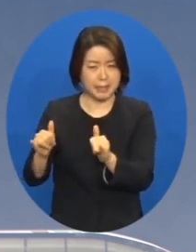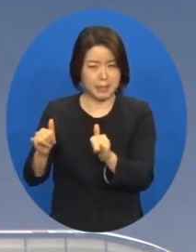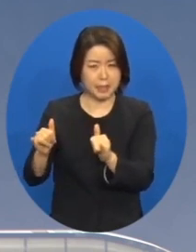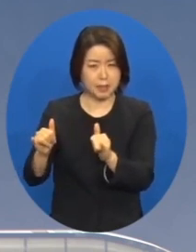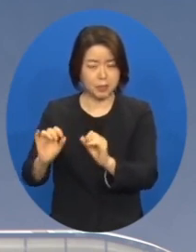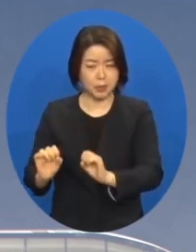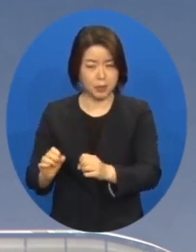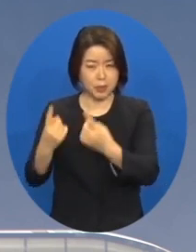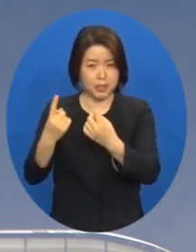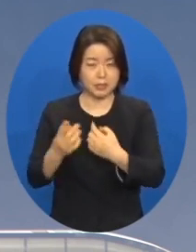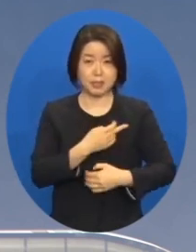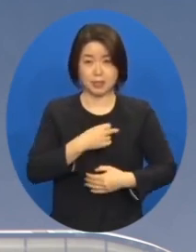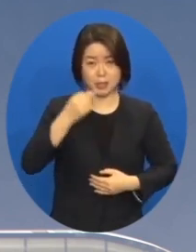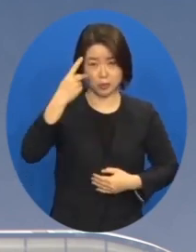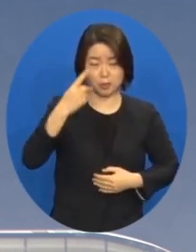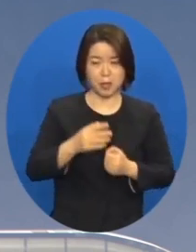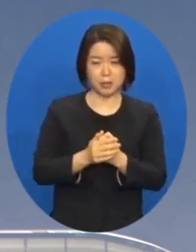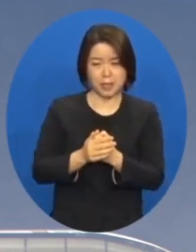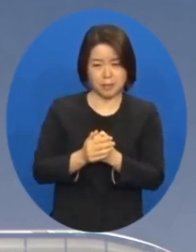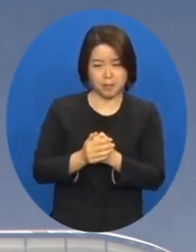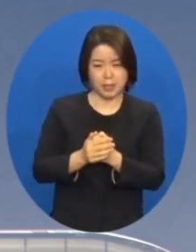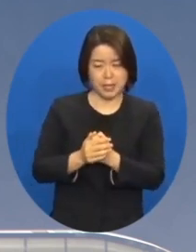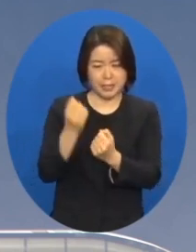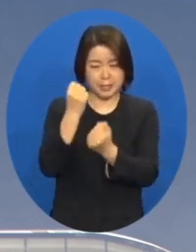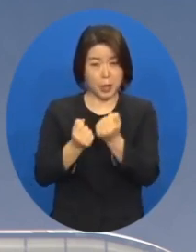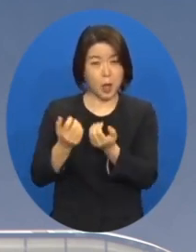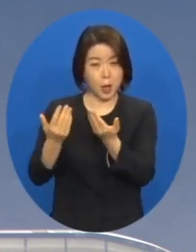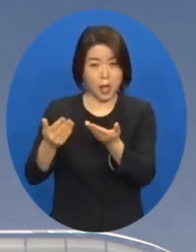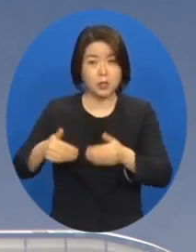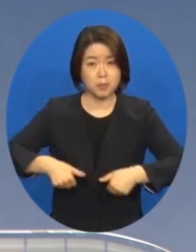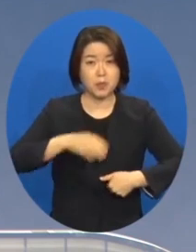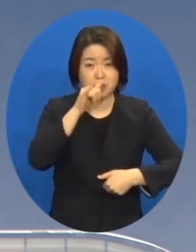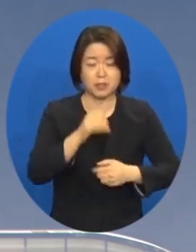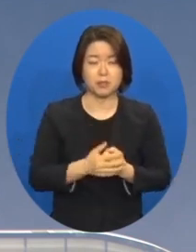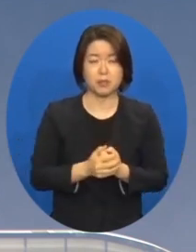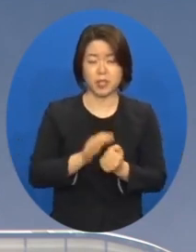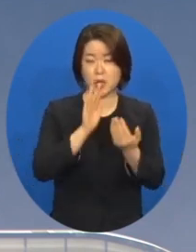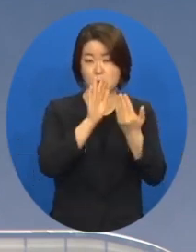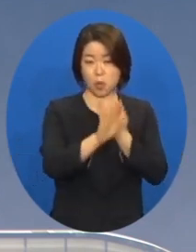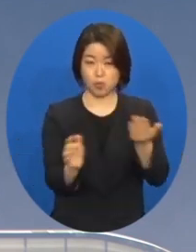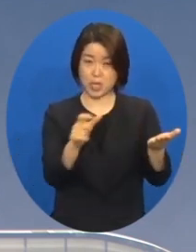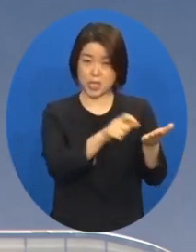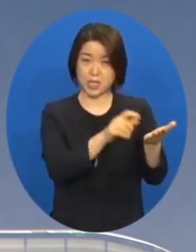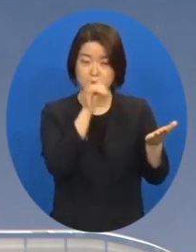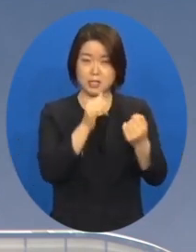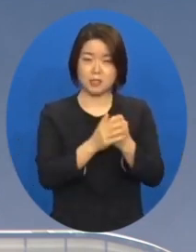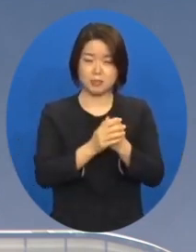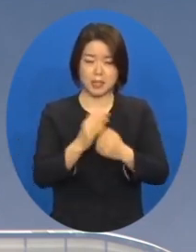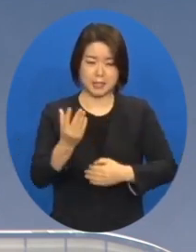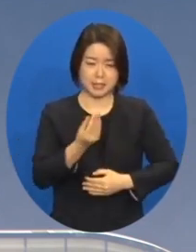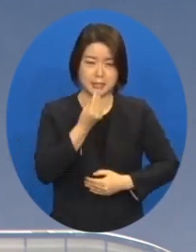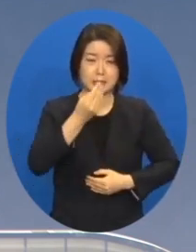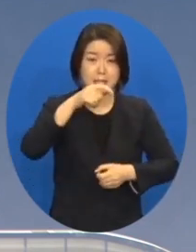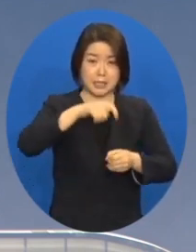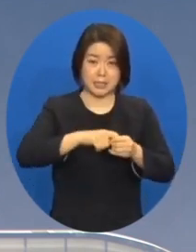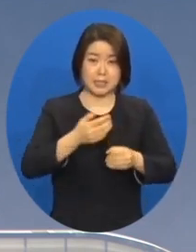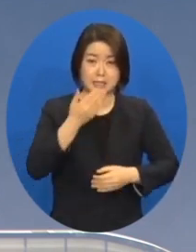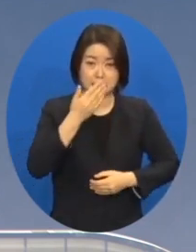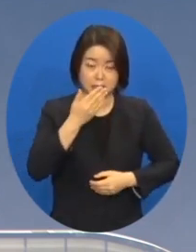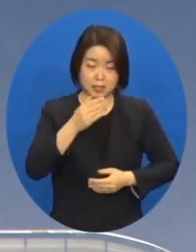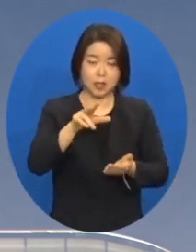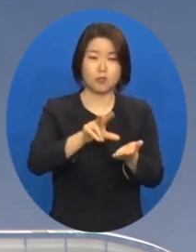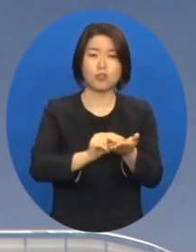바울이 상담을 해줘야 될 일도 있었습니다. 나중에 나오겠습니다만 성찬 문제 때문에 시험도